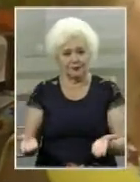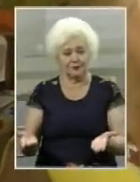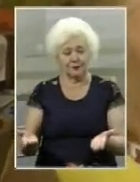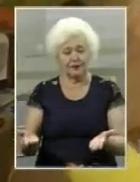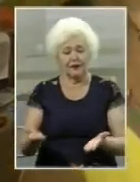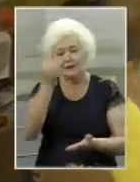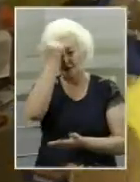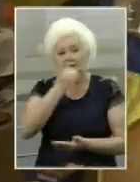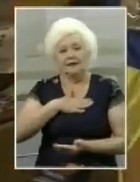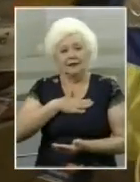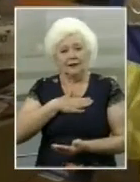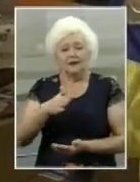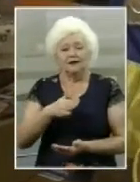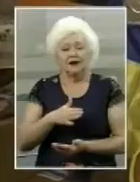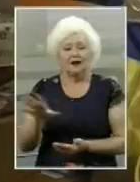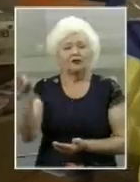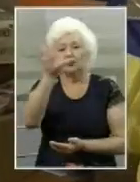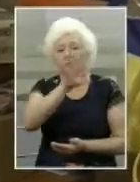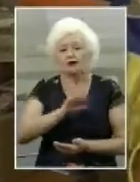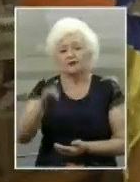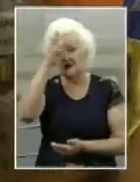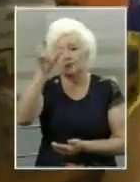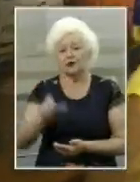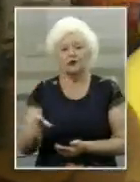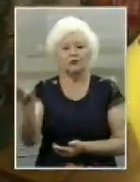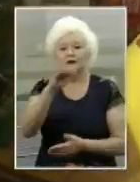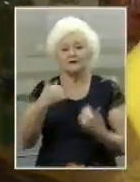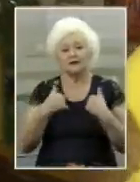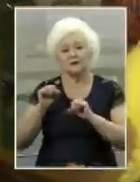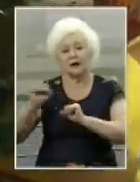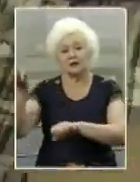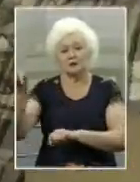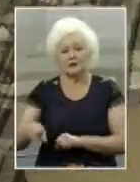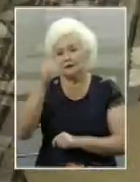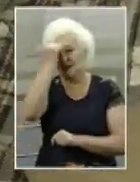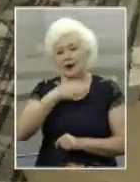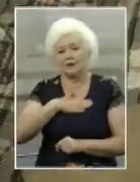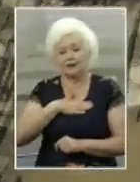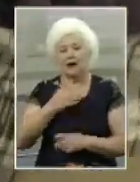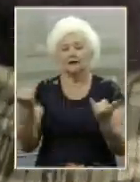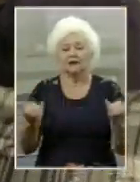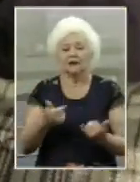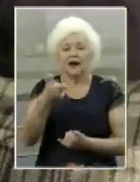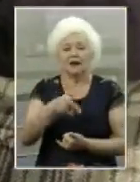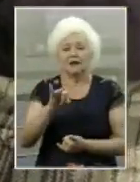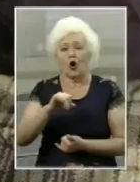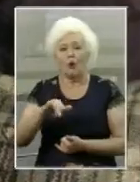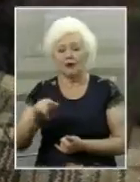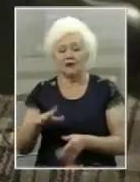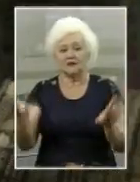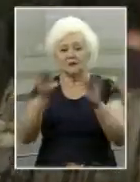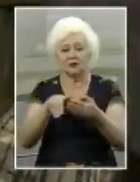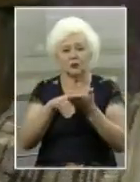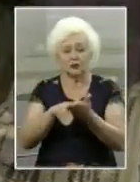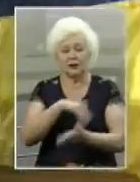заважала. Дякую. Дякую. І всім хлопцям, всім нашим захисникам дякую. Зараз Галина Уманець разом із іншими